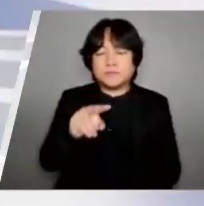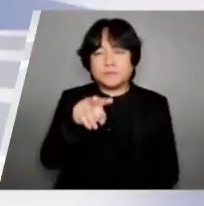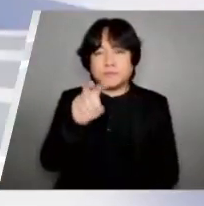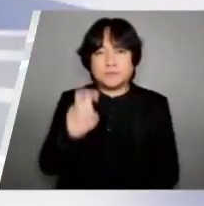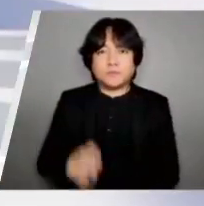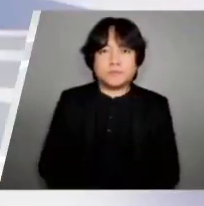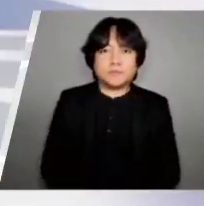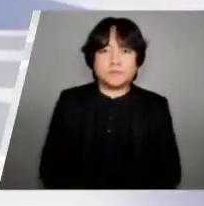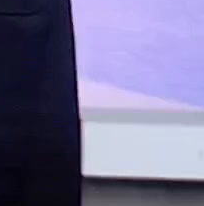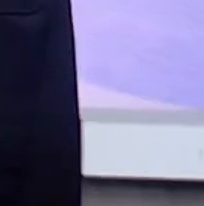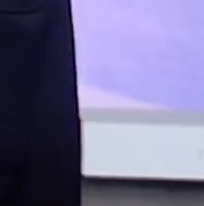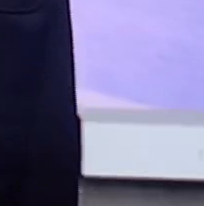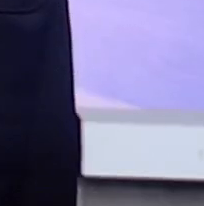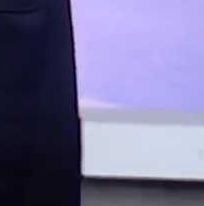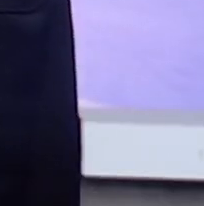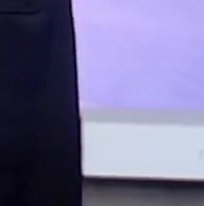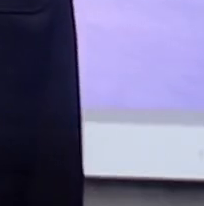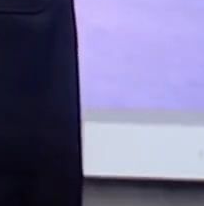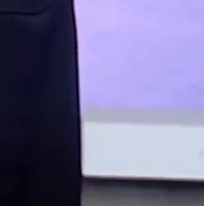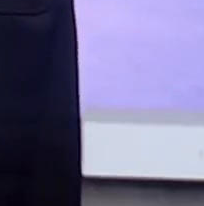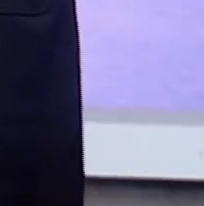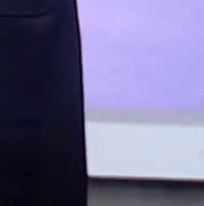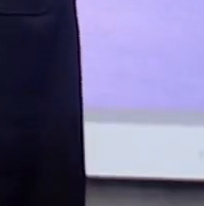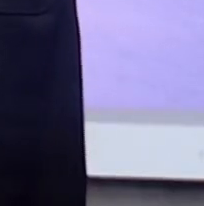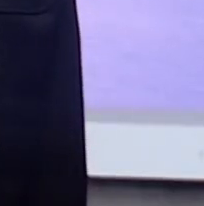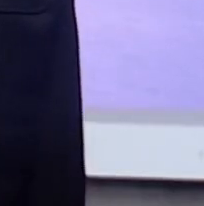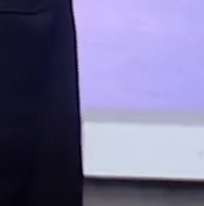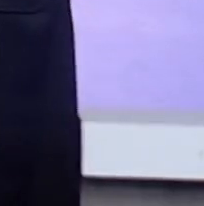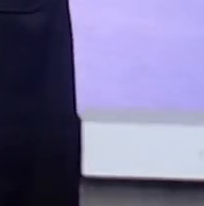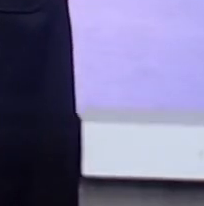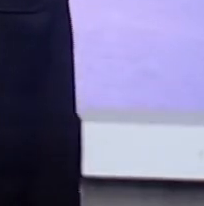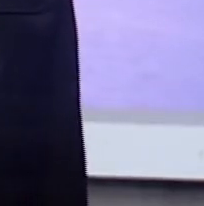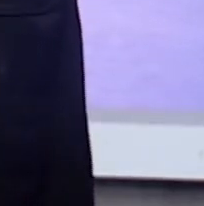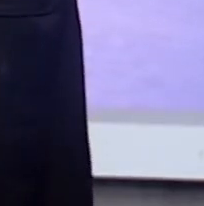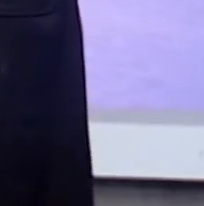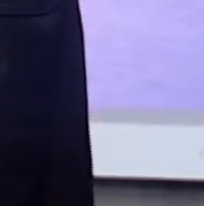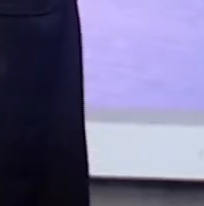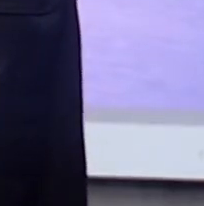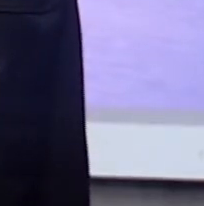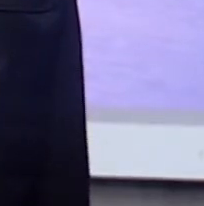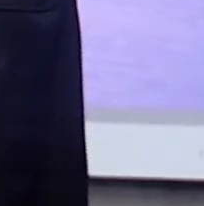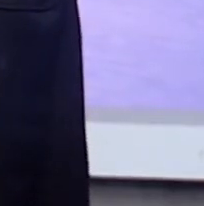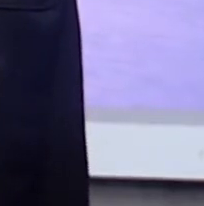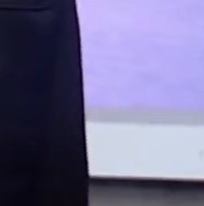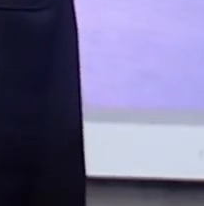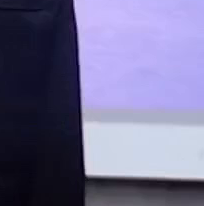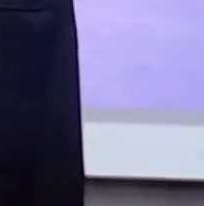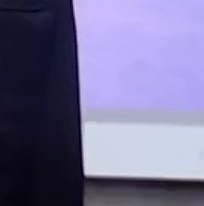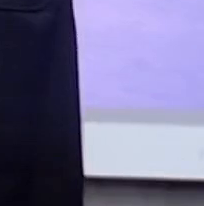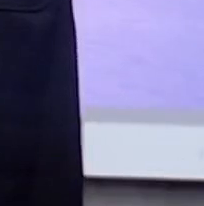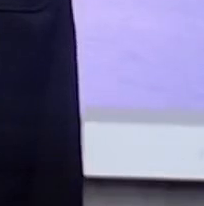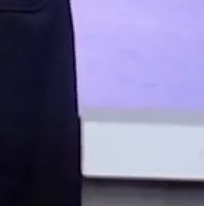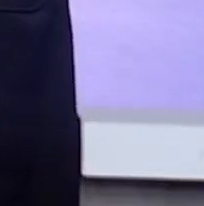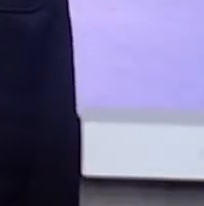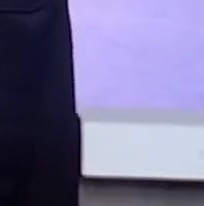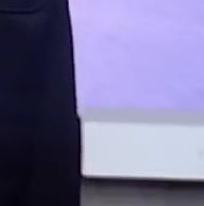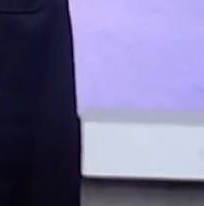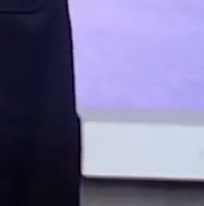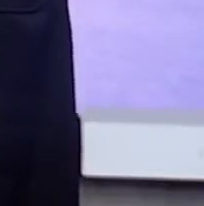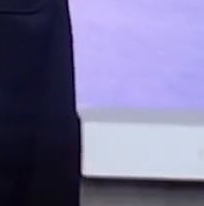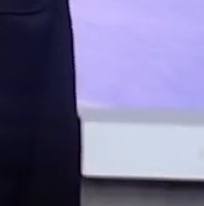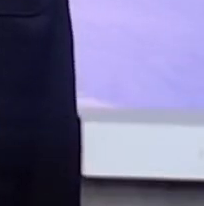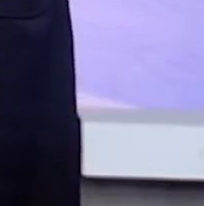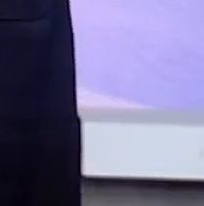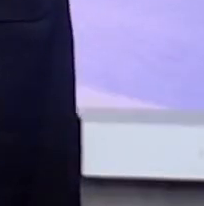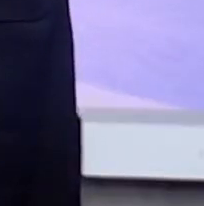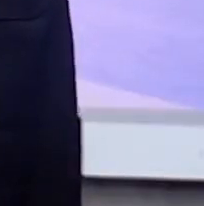saksi. Mga kapuso, sama-sama tayong maging saksi. Mag-subscribe sa GMA Integrated News sa YouTube